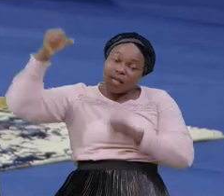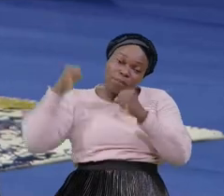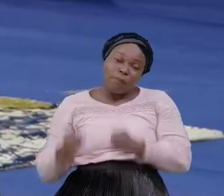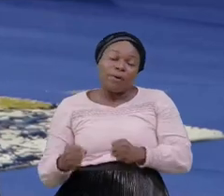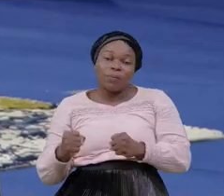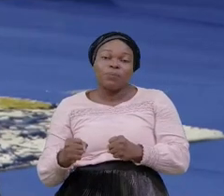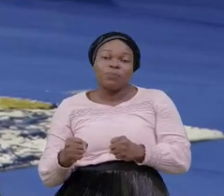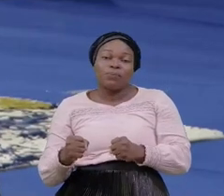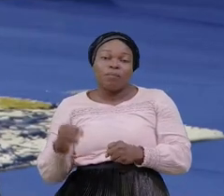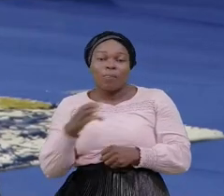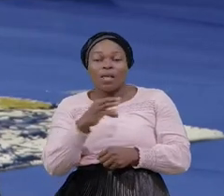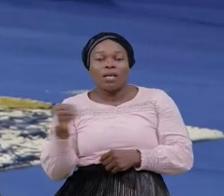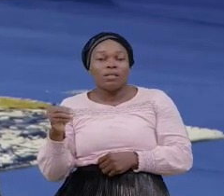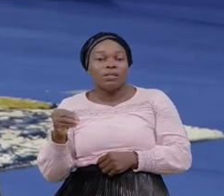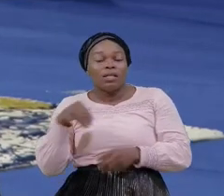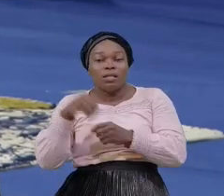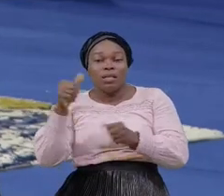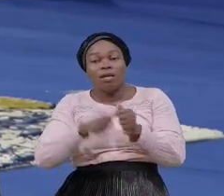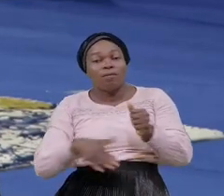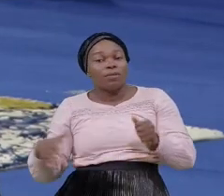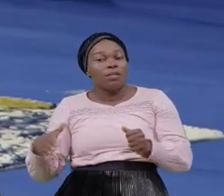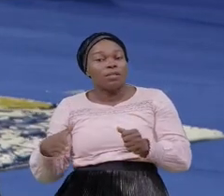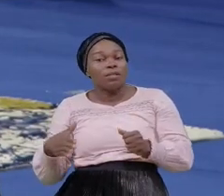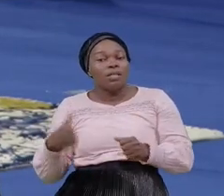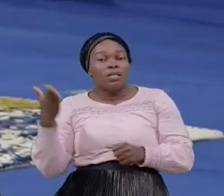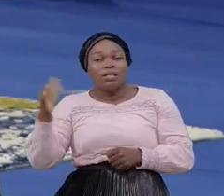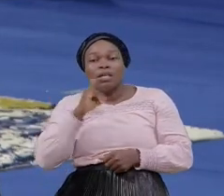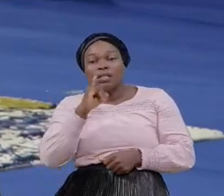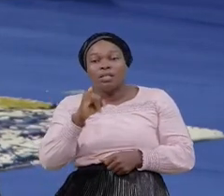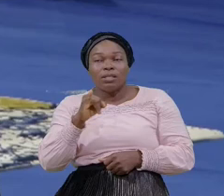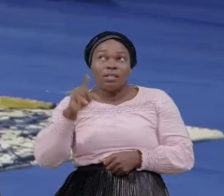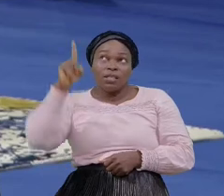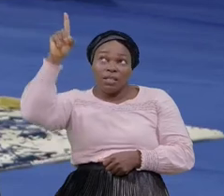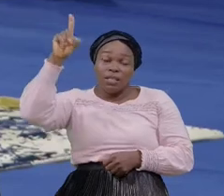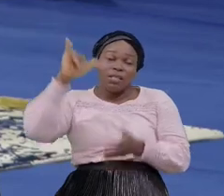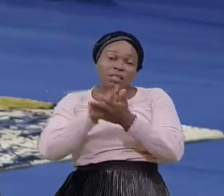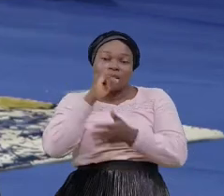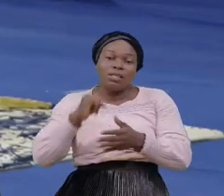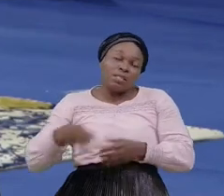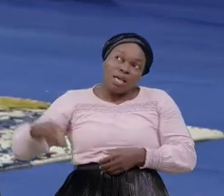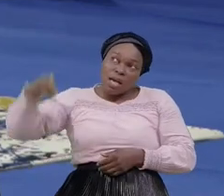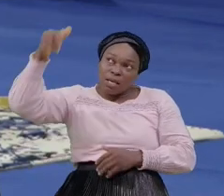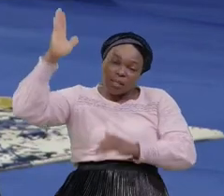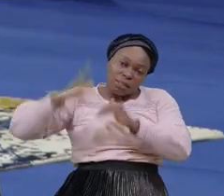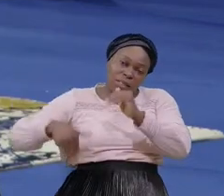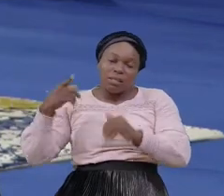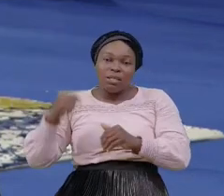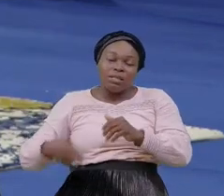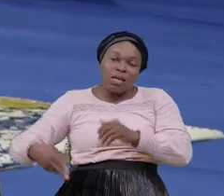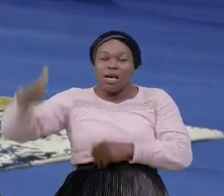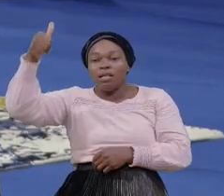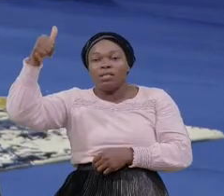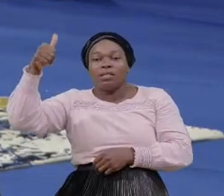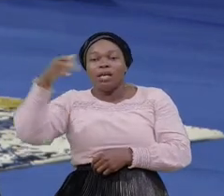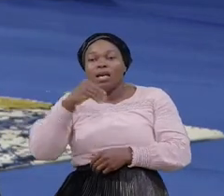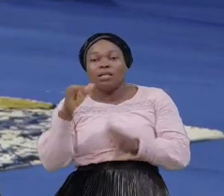puissance suprême. Dans toutes choses, il est celui qui est plus élevé que